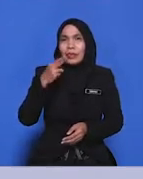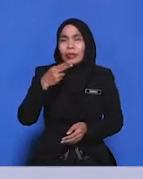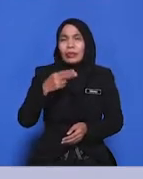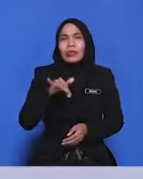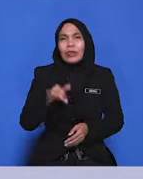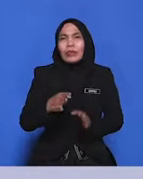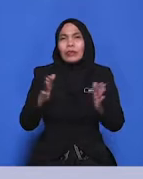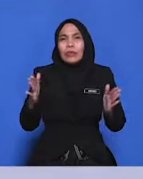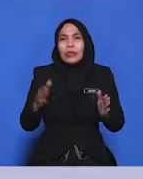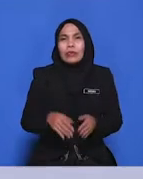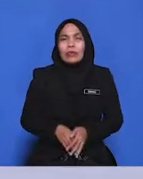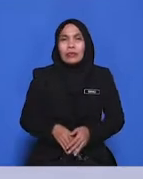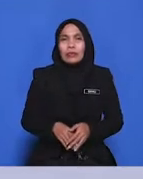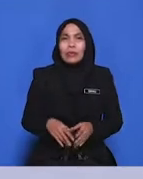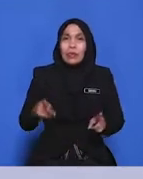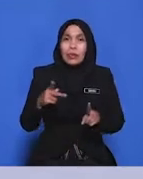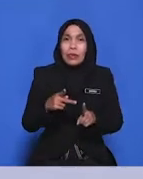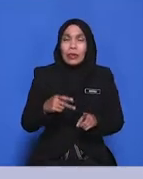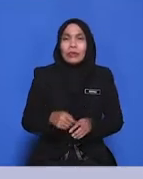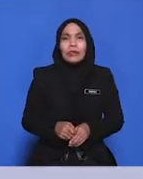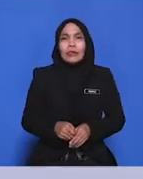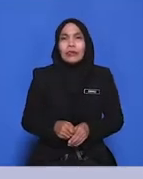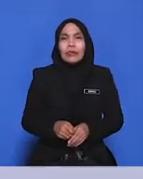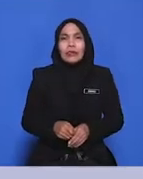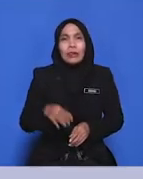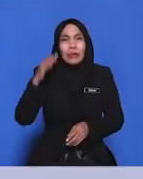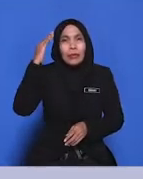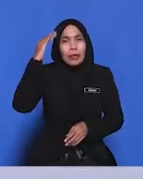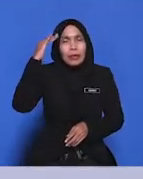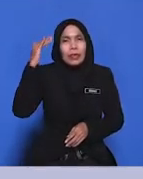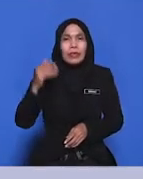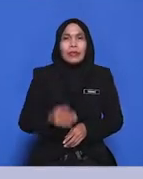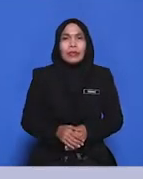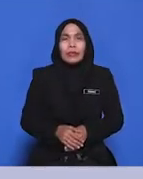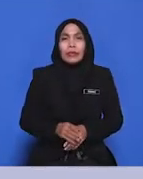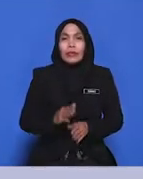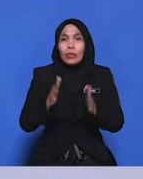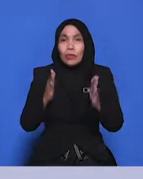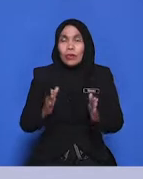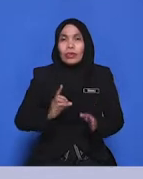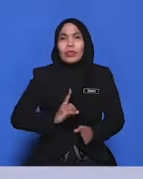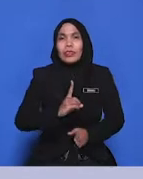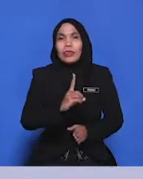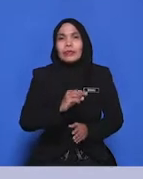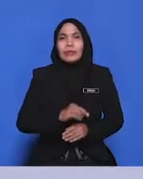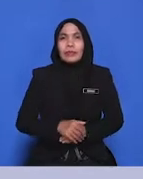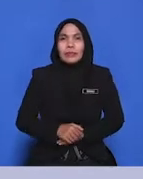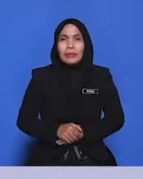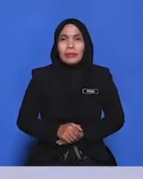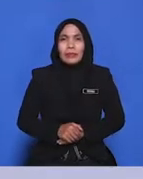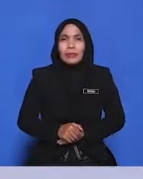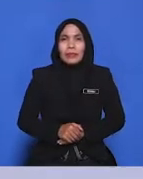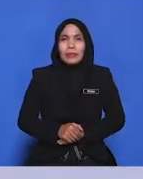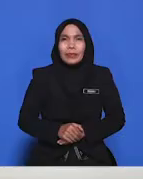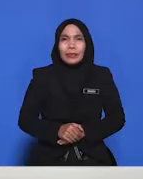tamadun Islam yang pernah mewujudkan zaman keemasan dunia, iaitu Golden Age suatu ketika